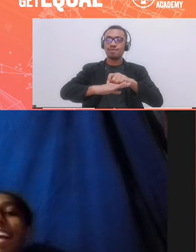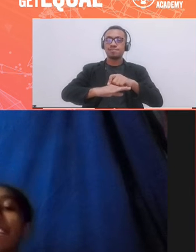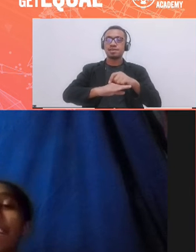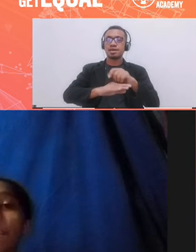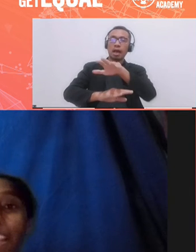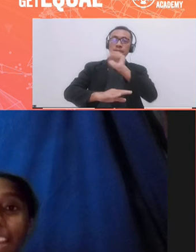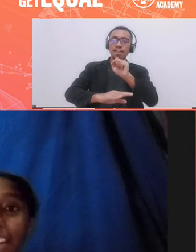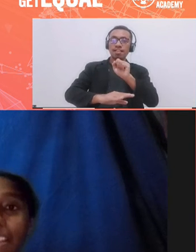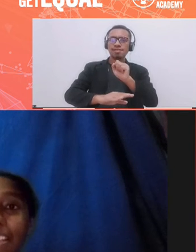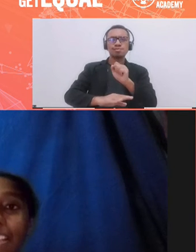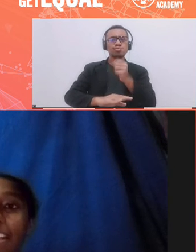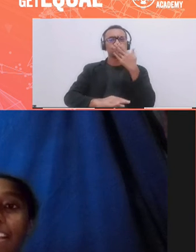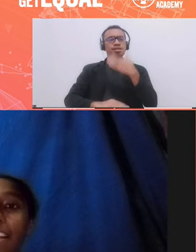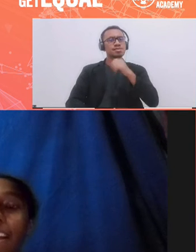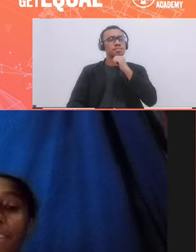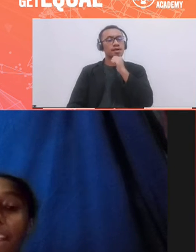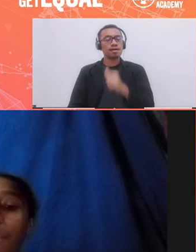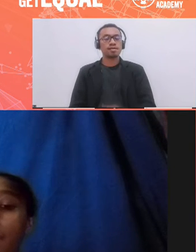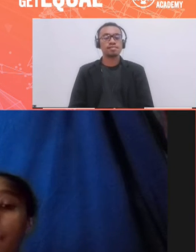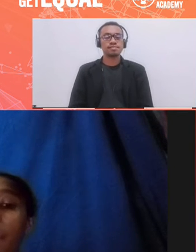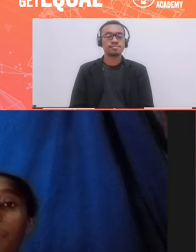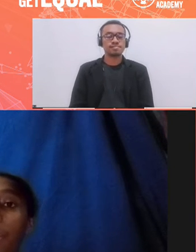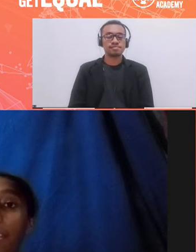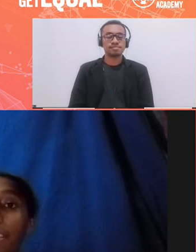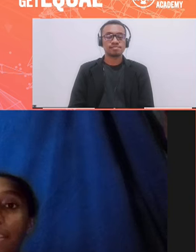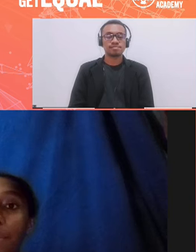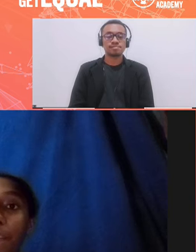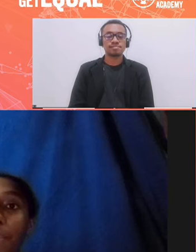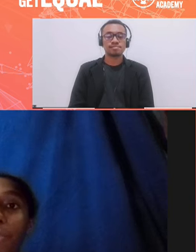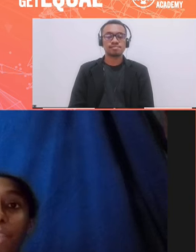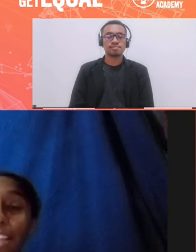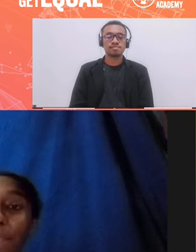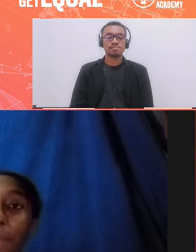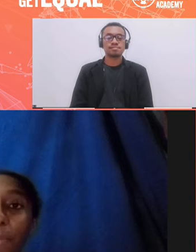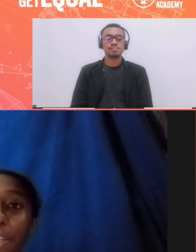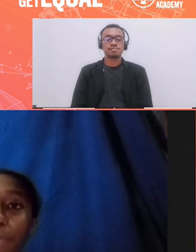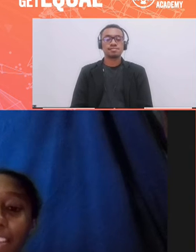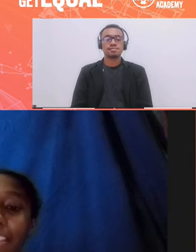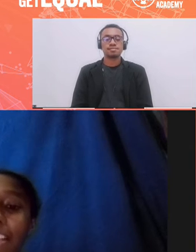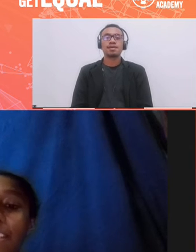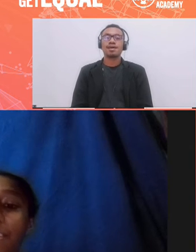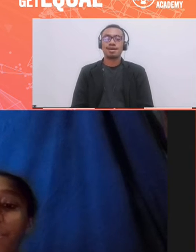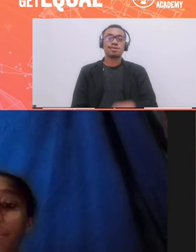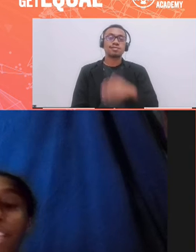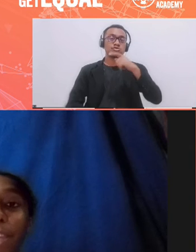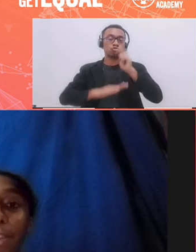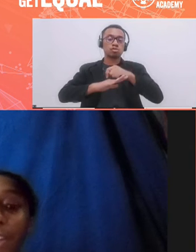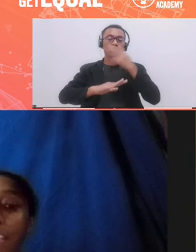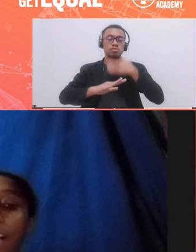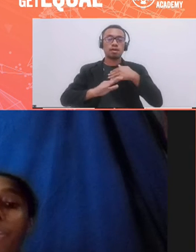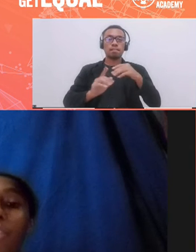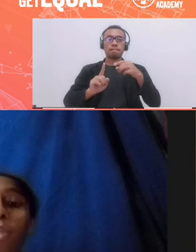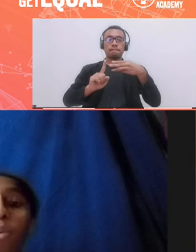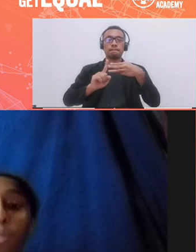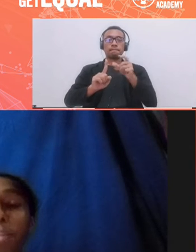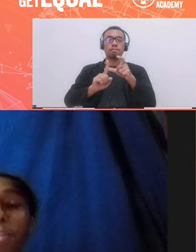Ya, jadi kemarin aku take over akun Twitternya Pak Budiman, Sujatmiko